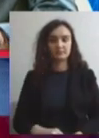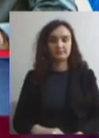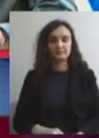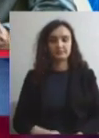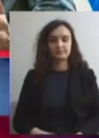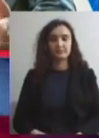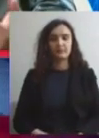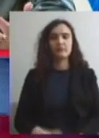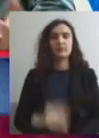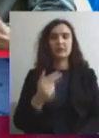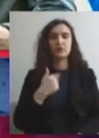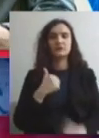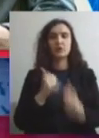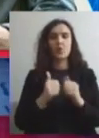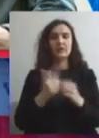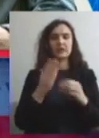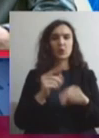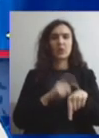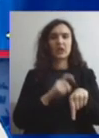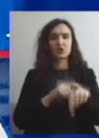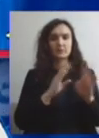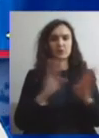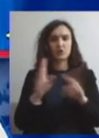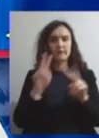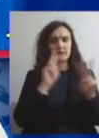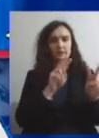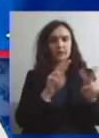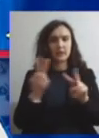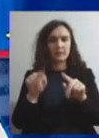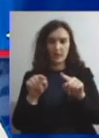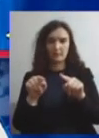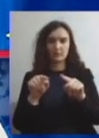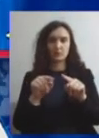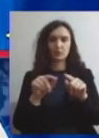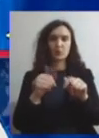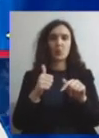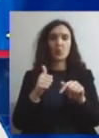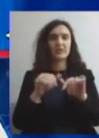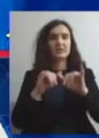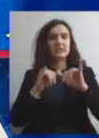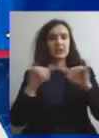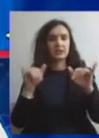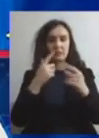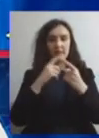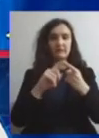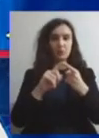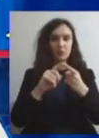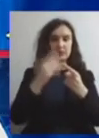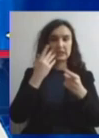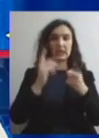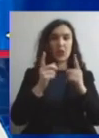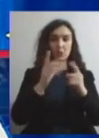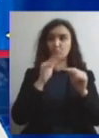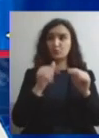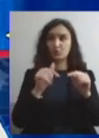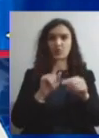Დიახ, ჩვენ ყოველდღიურ რეჟიმში ვაკვირდებით ამ მონაცემს, თუ როგორ ვრცელდება ვირუსი რეალურ დროში და რა არის